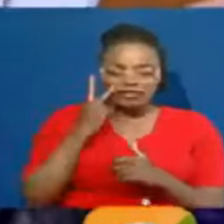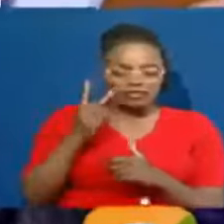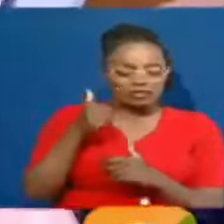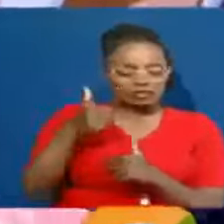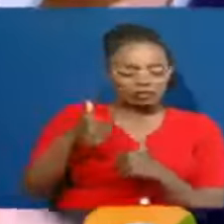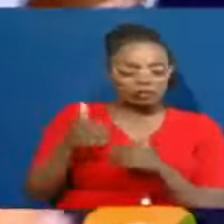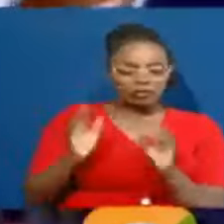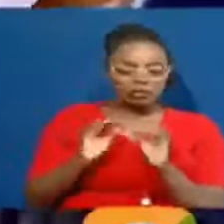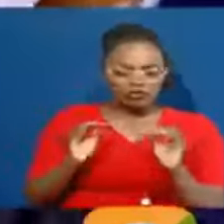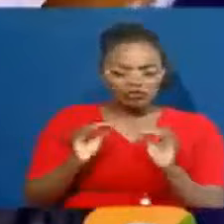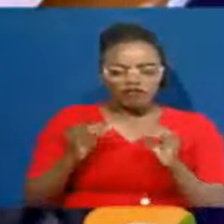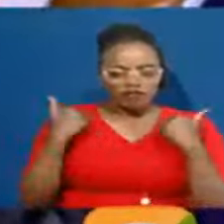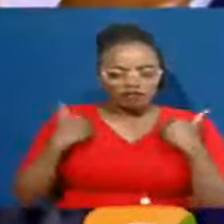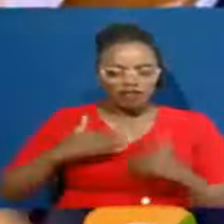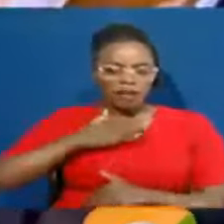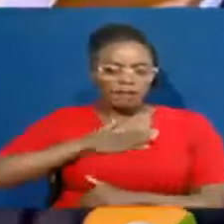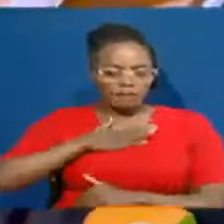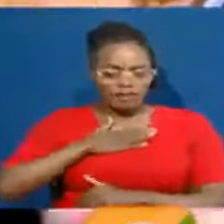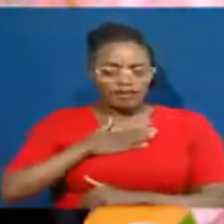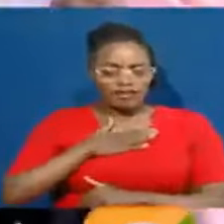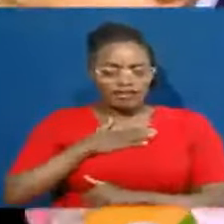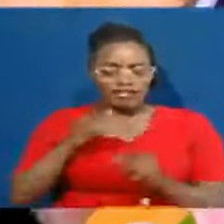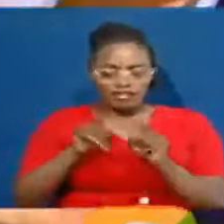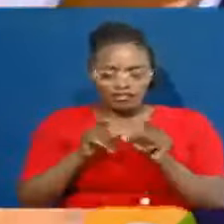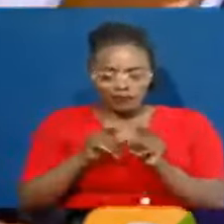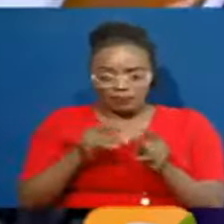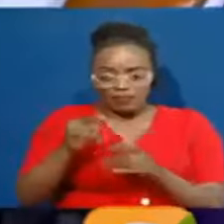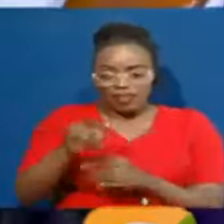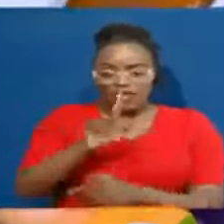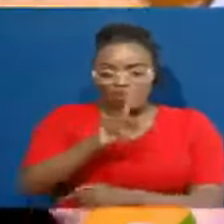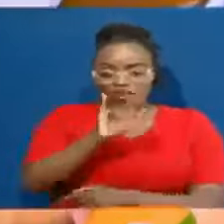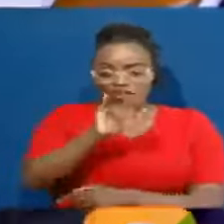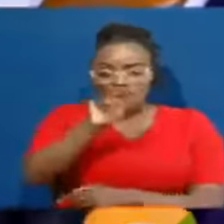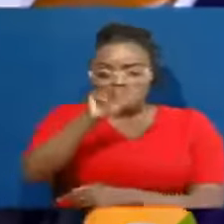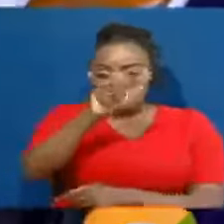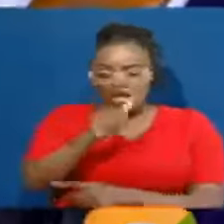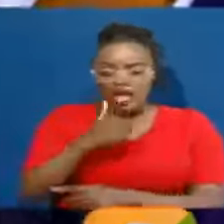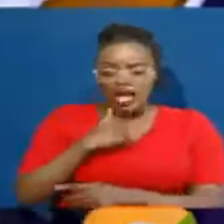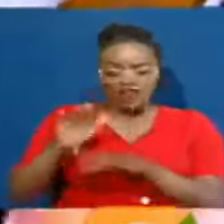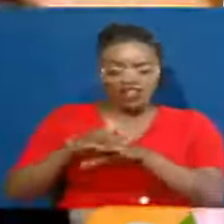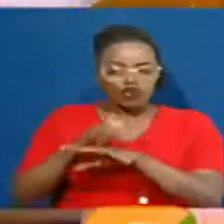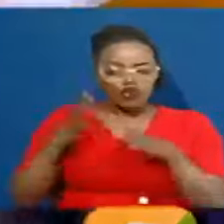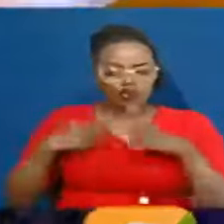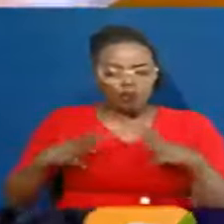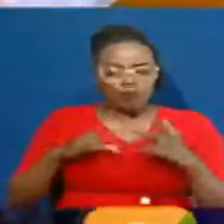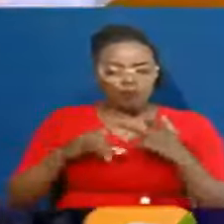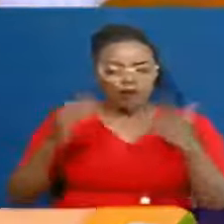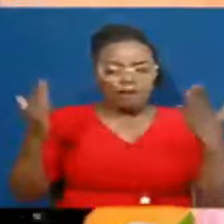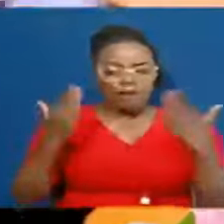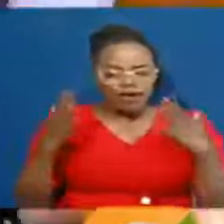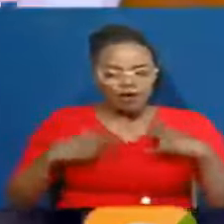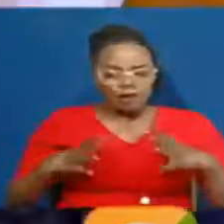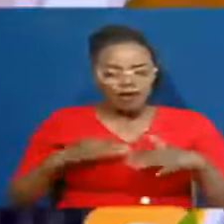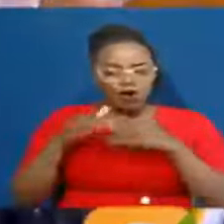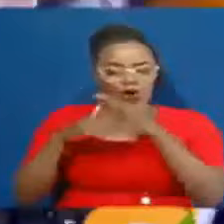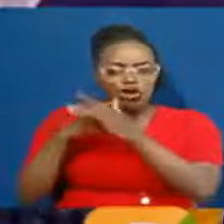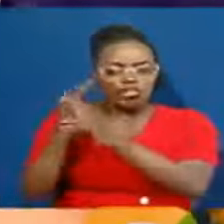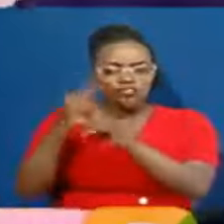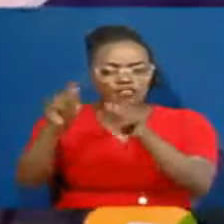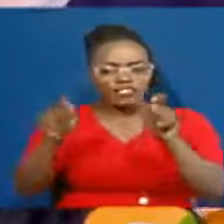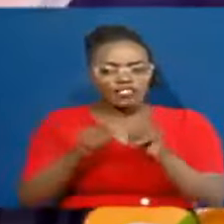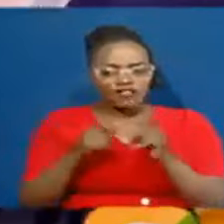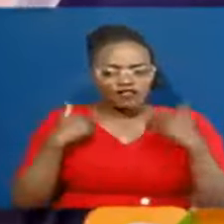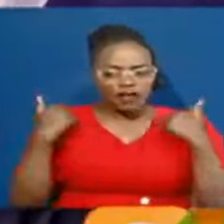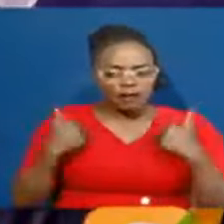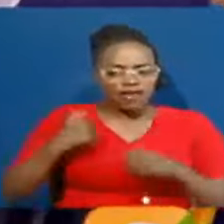vizuri. Na mimi kwangu hata kule Kiunga niko na Wakikuyu, niko na Wameru, niko na kabila zingine, na